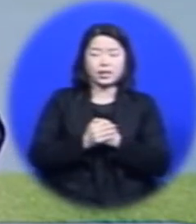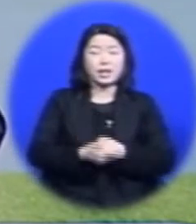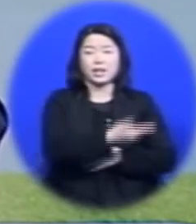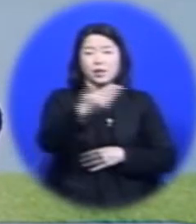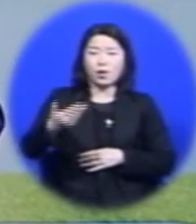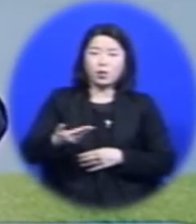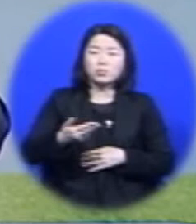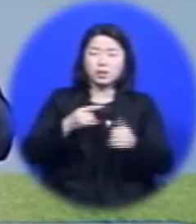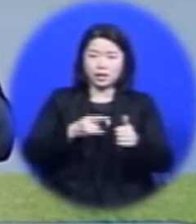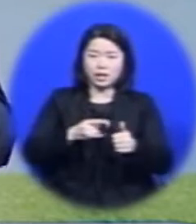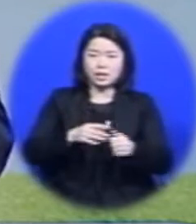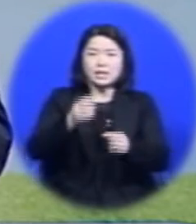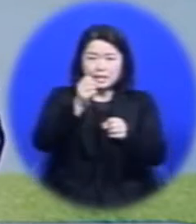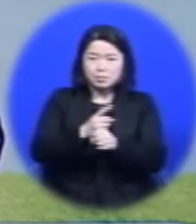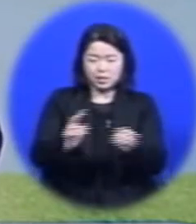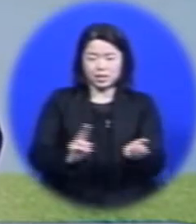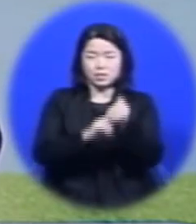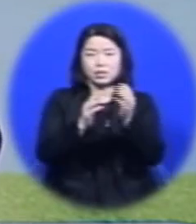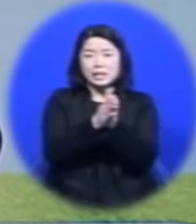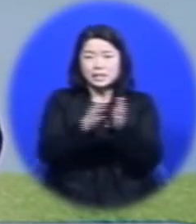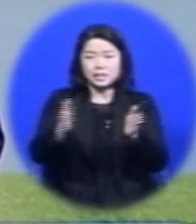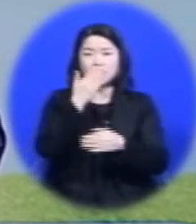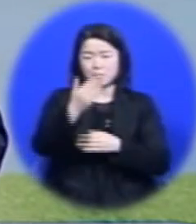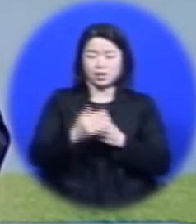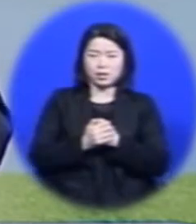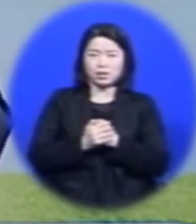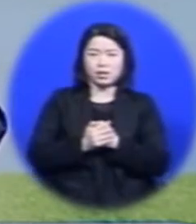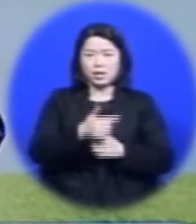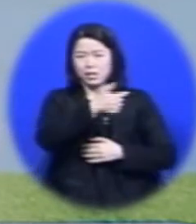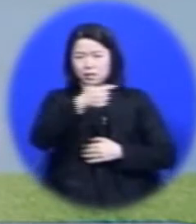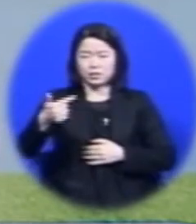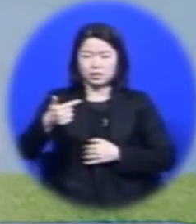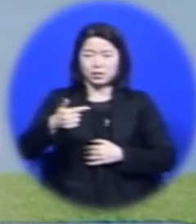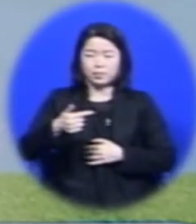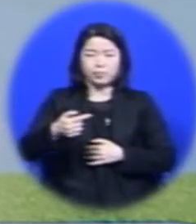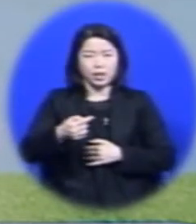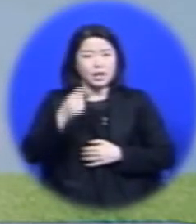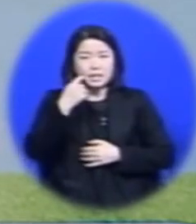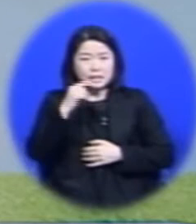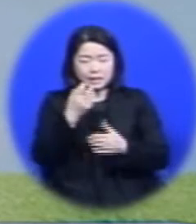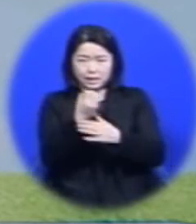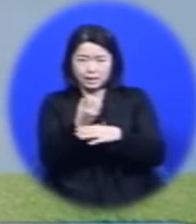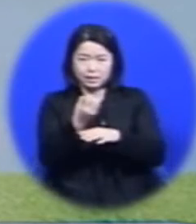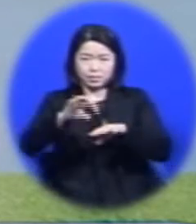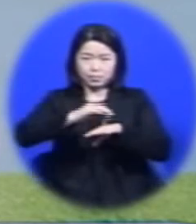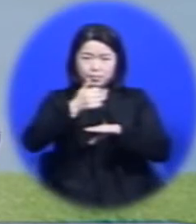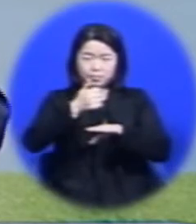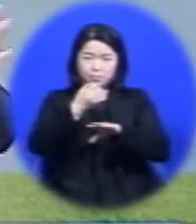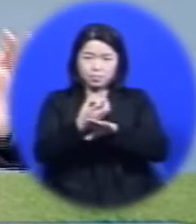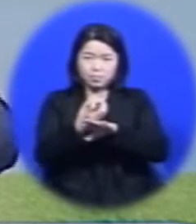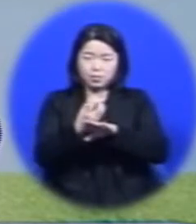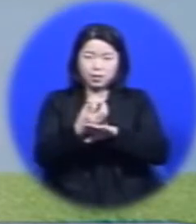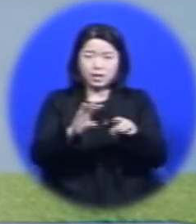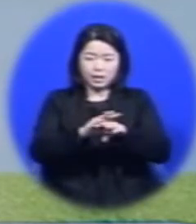여러분에게는 이미 기적이 시작이 되고 있는 겁니다 큰 황금 덩어리 님 땅에 묻으면